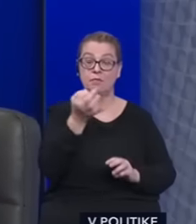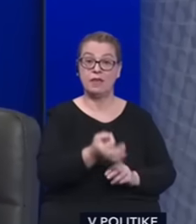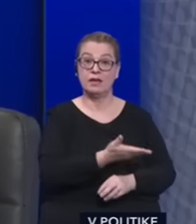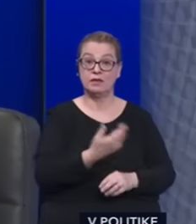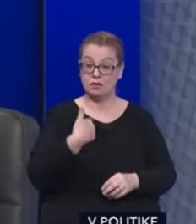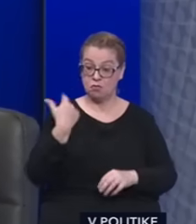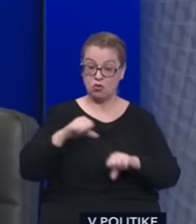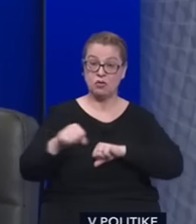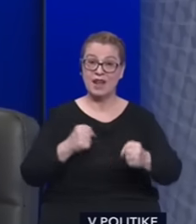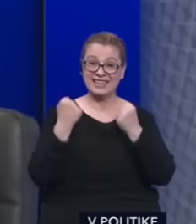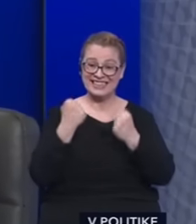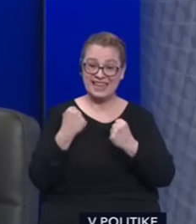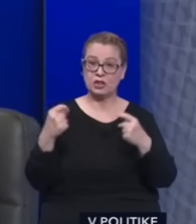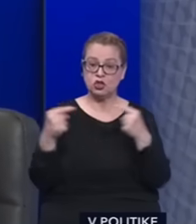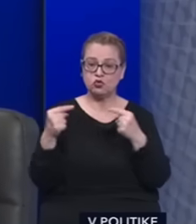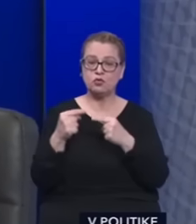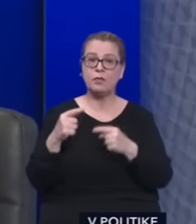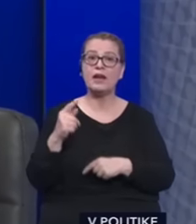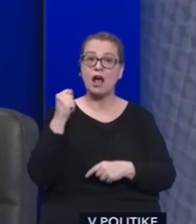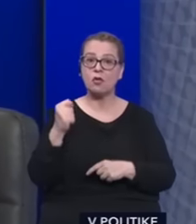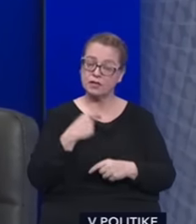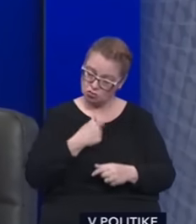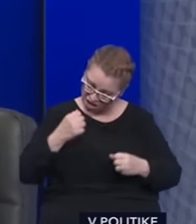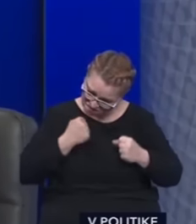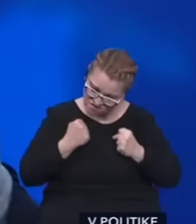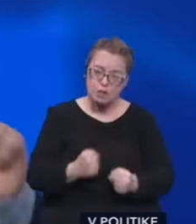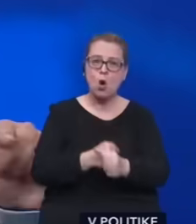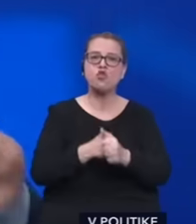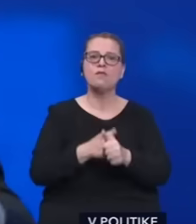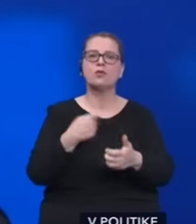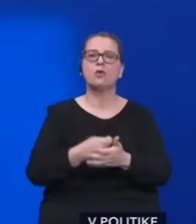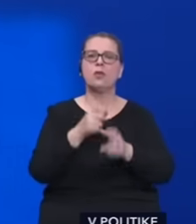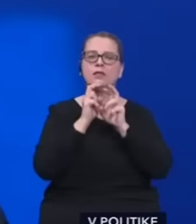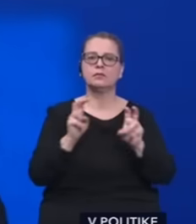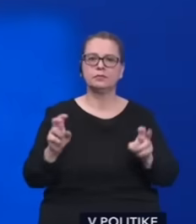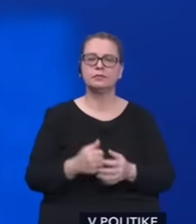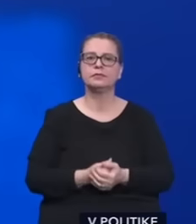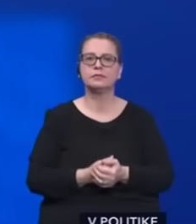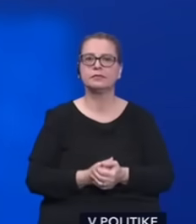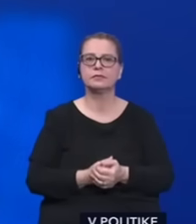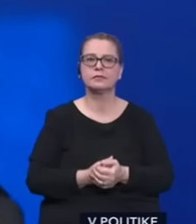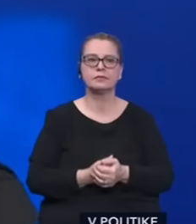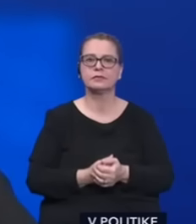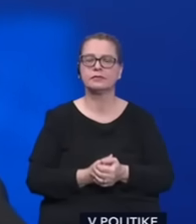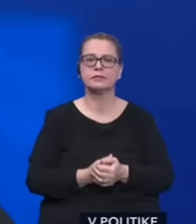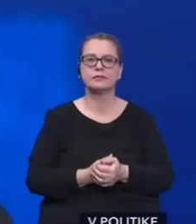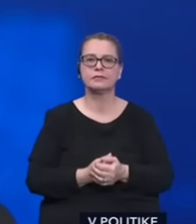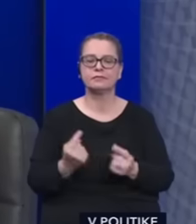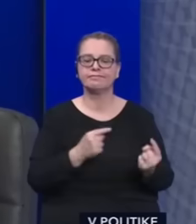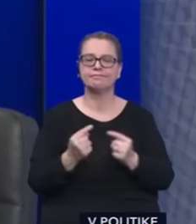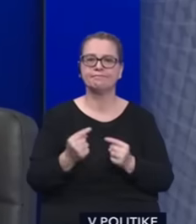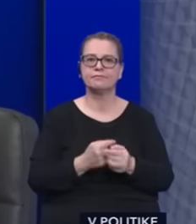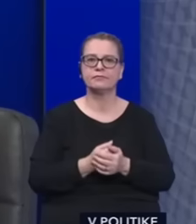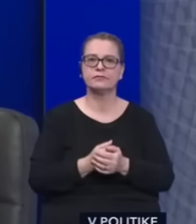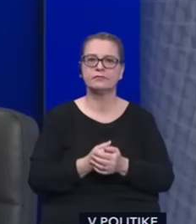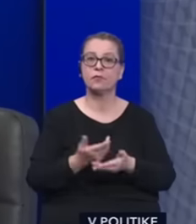so silným súperom ako je Fico a vyboxoval som platy pre učiteľov. A tieto otázky keď budeme klásť Robertovi Ficovi. Ale keď dostanem, nebojte. Ale pán Driet, keď